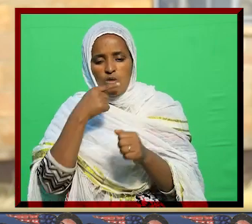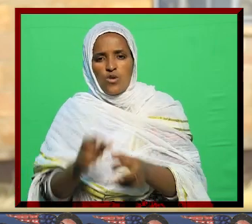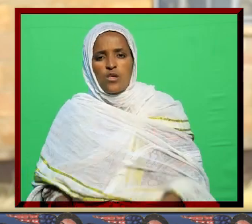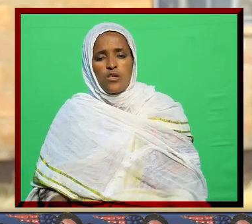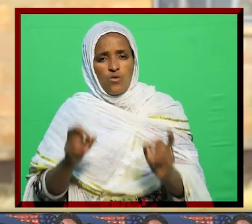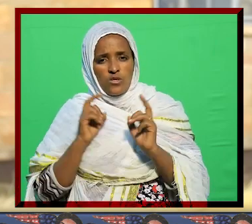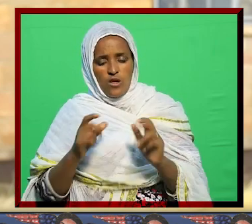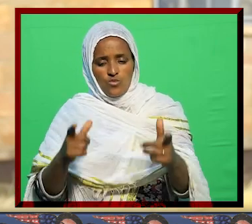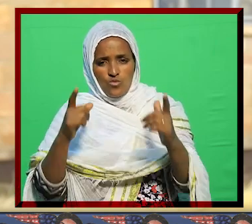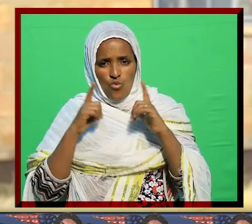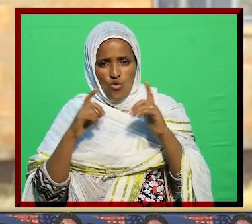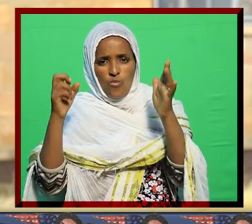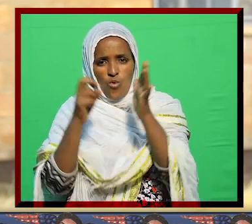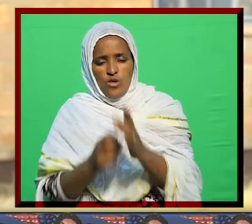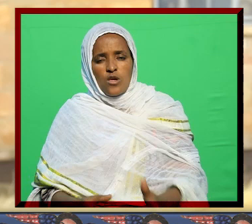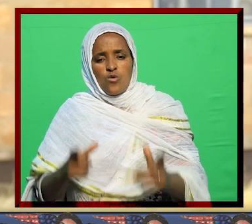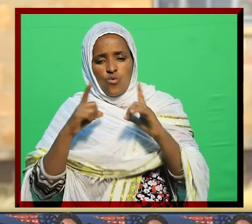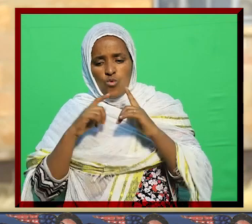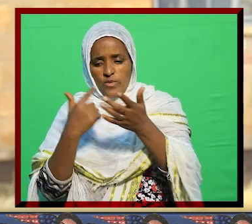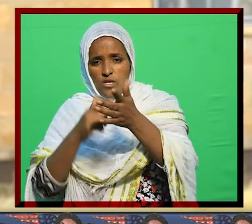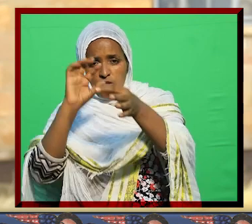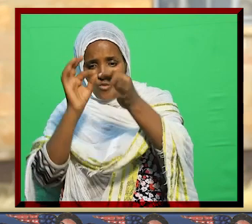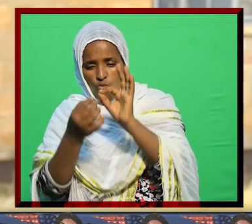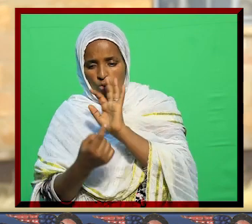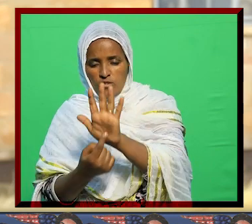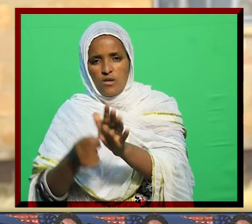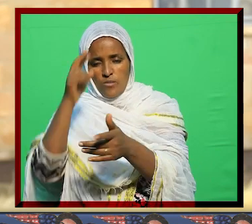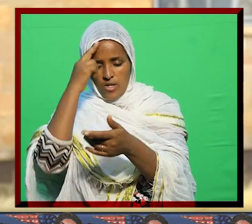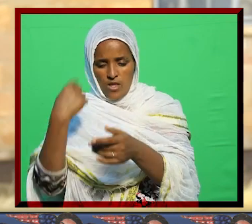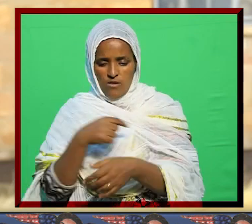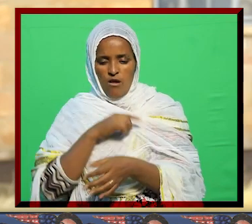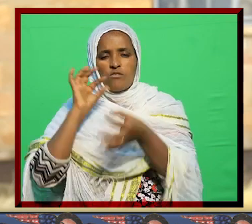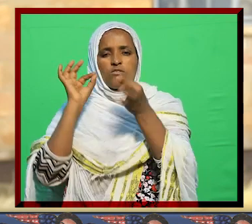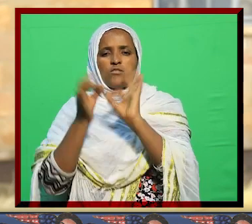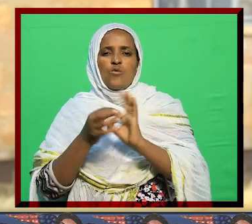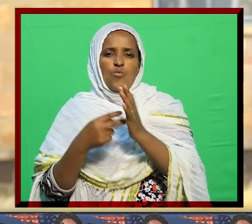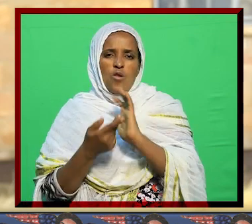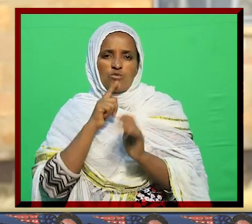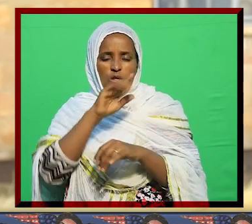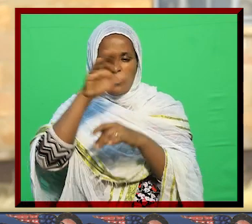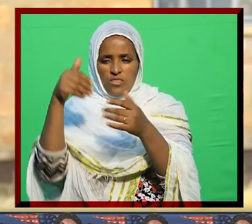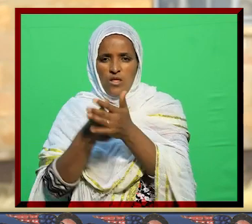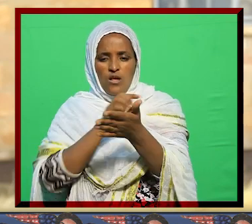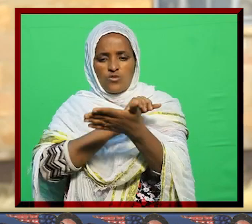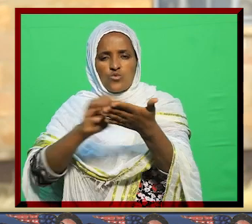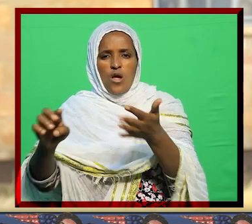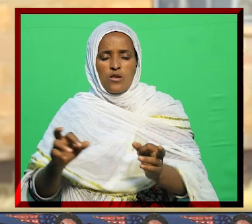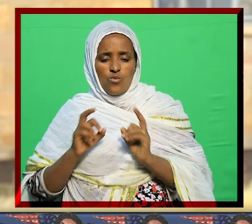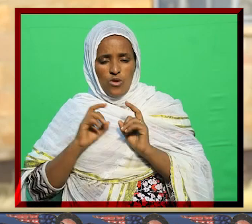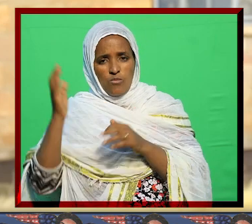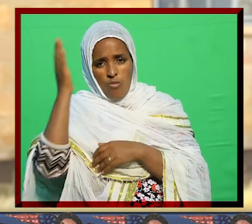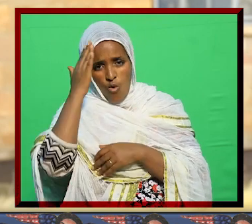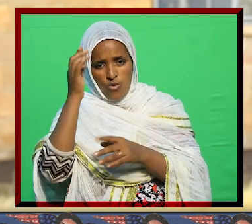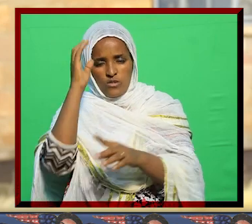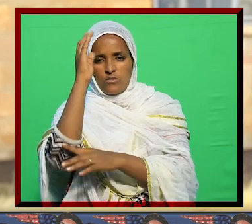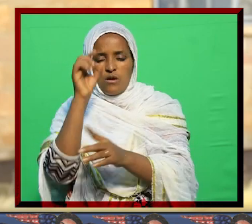ያለውን ህይወታቸው ኑሮ በወንጌል ኑሮ በዚያ ተርጉሞ ያሳዩን ስለሆነ እንተረጉምባቸዋለን ማለት ነው። በጠቅላላ የቅዱሳንን